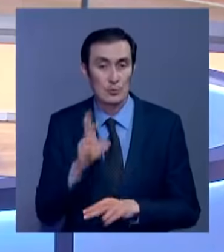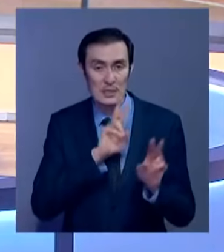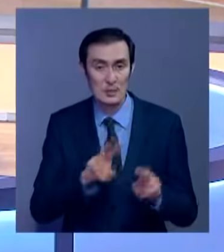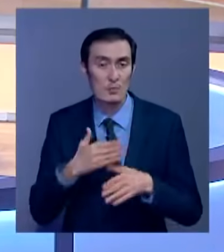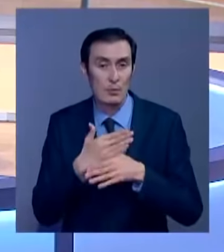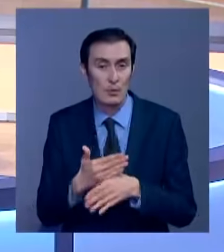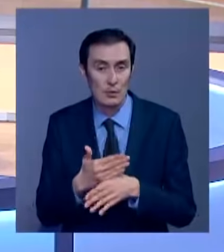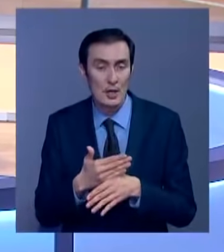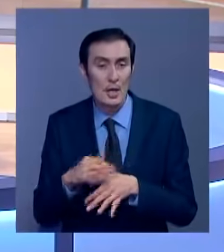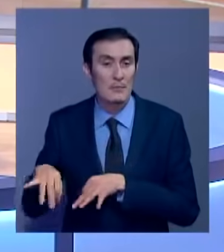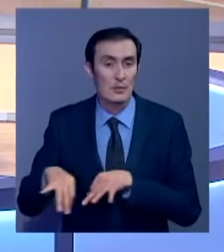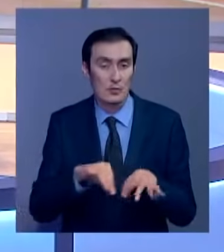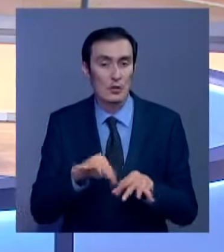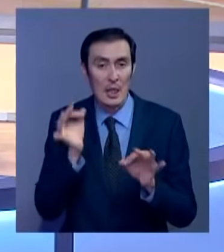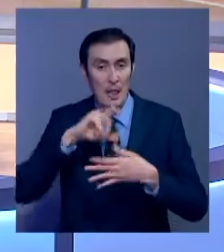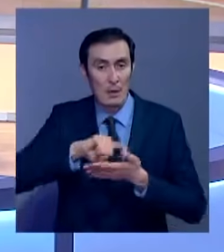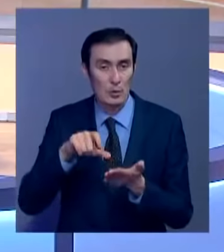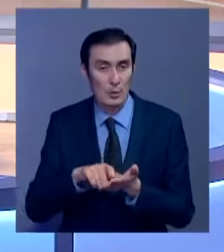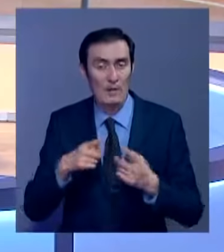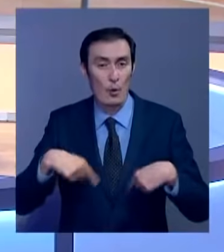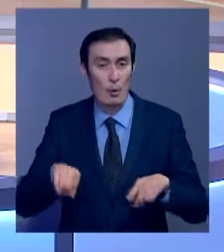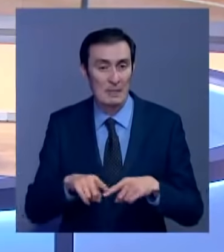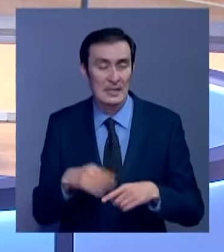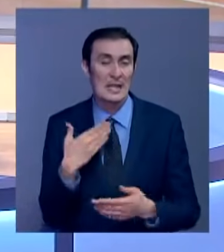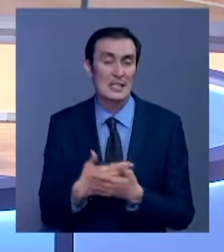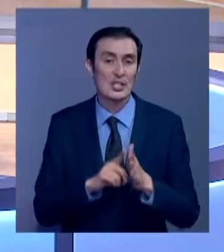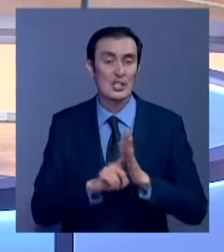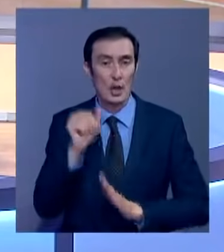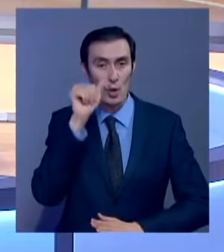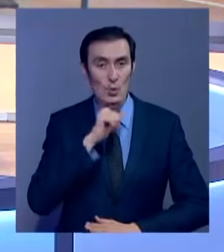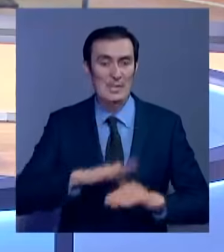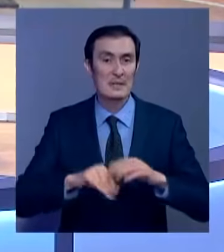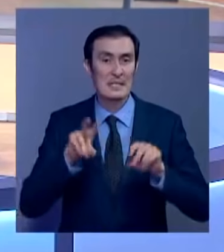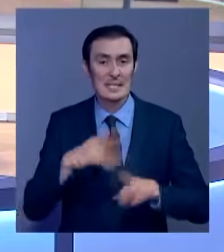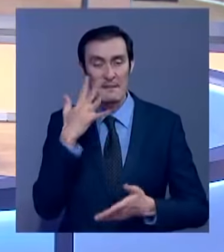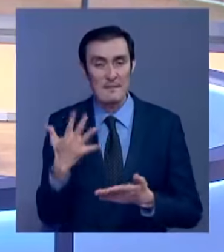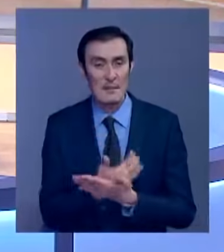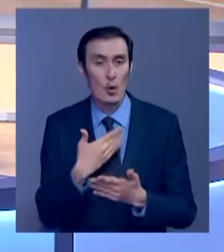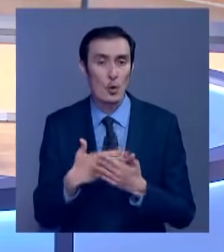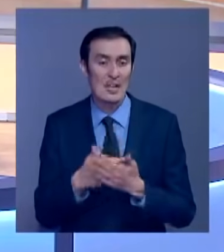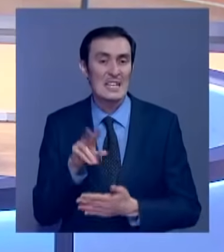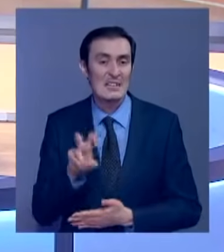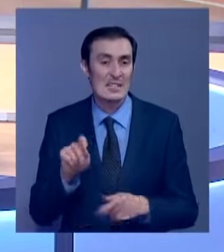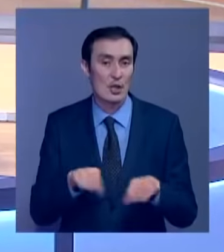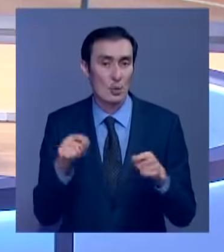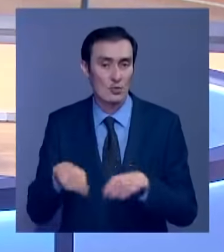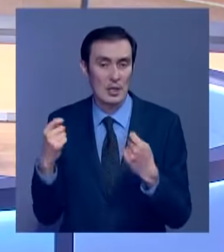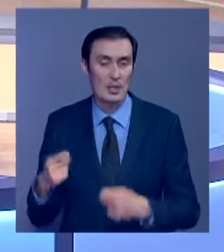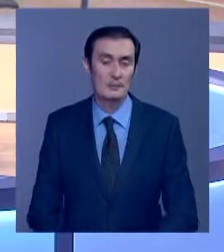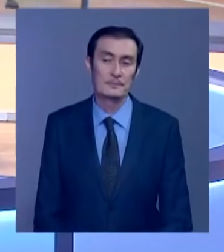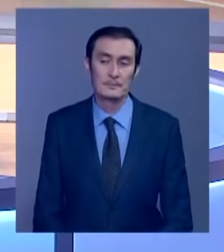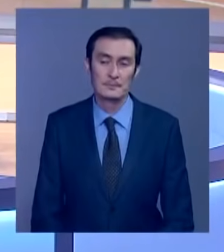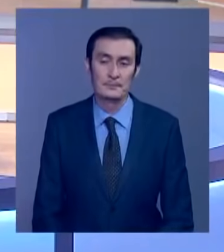следить с помощью передвижного дорожно-лабораторного комплекса. Кстати, с начала года специалисты уже выявили примерно